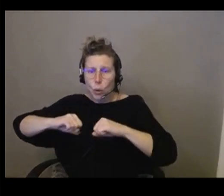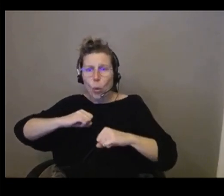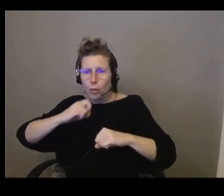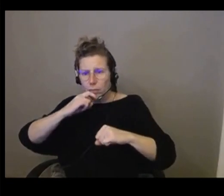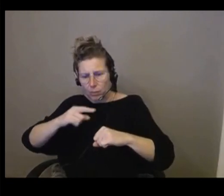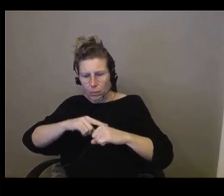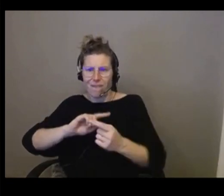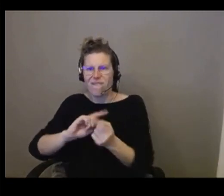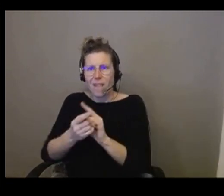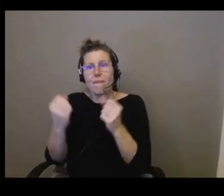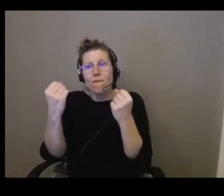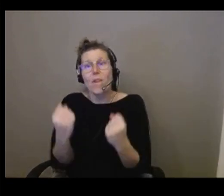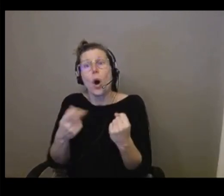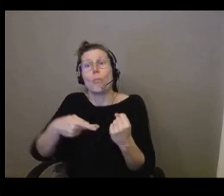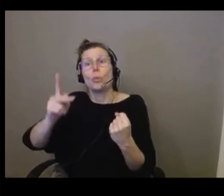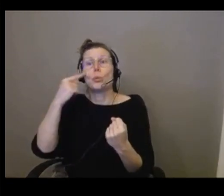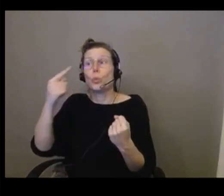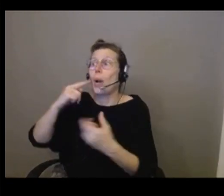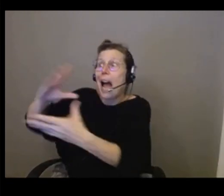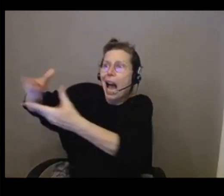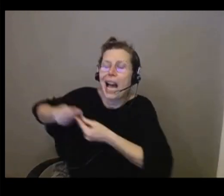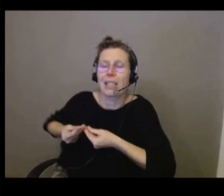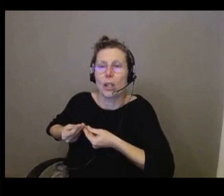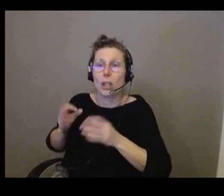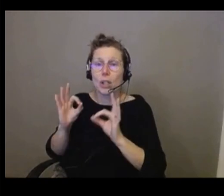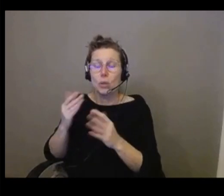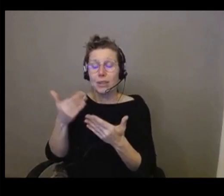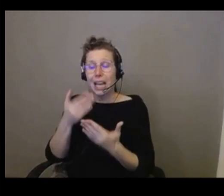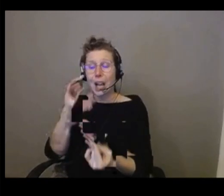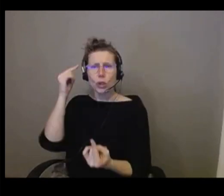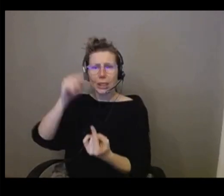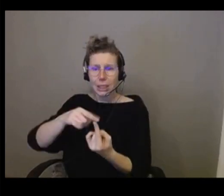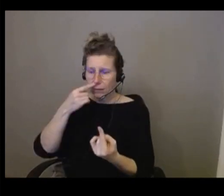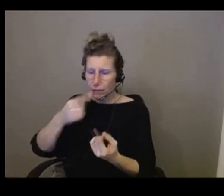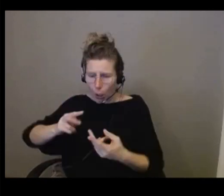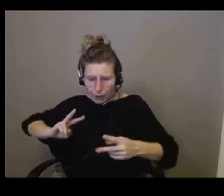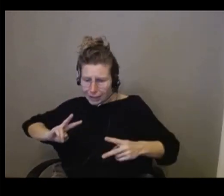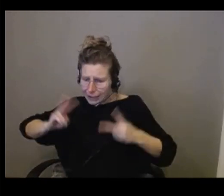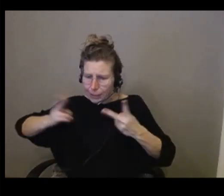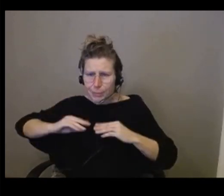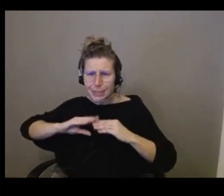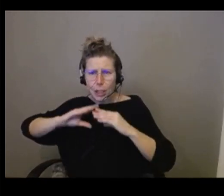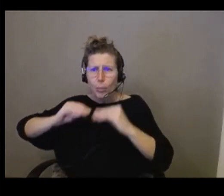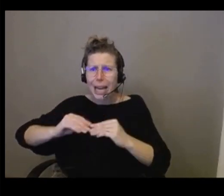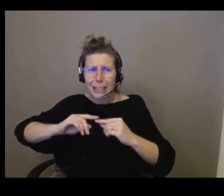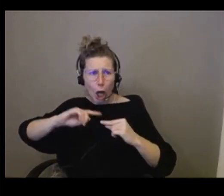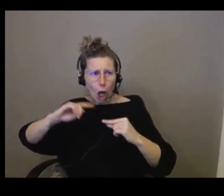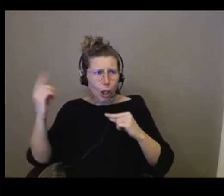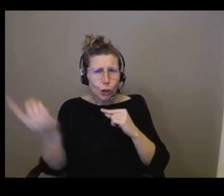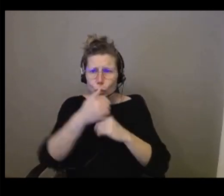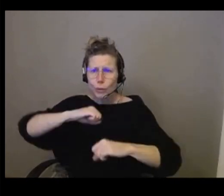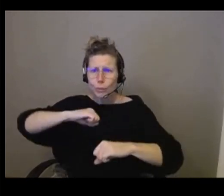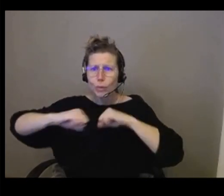rapport à cela, l'objectif, c'est de mettre cette dynamique en place, tout le monde en mouvement. Pour cela, on a réuni un groupe de travail avec les différents métiers de